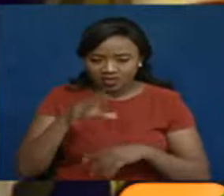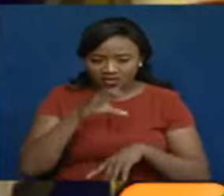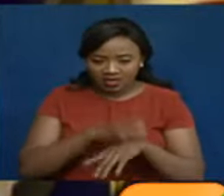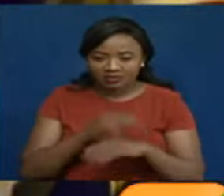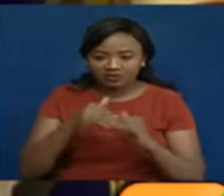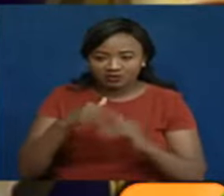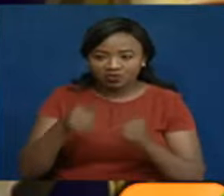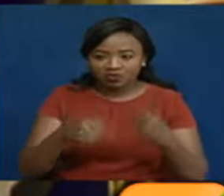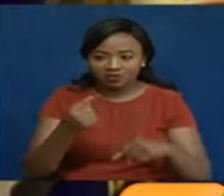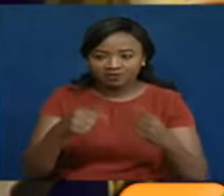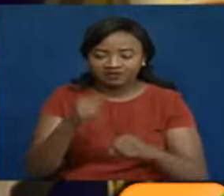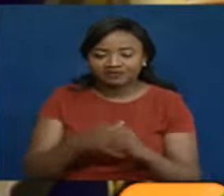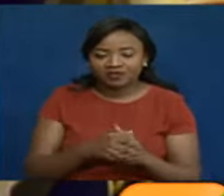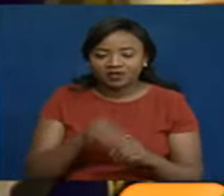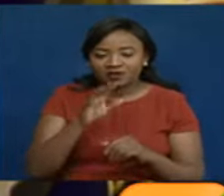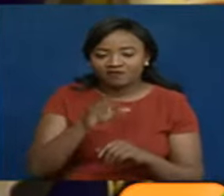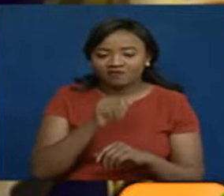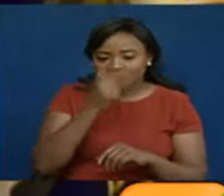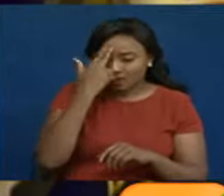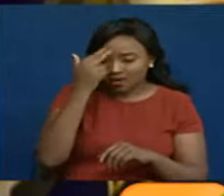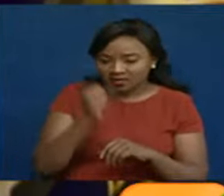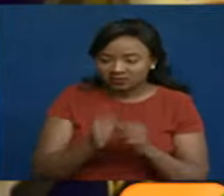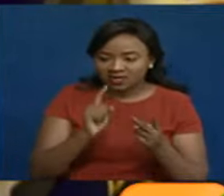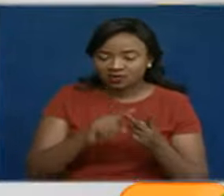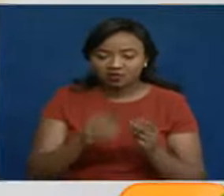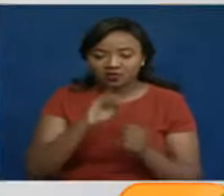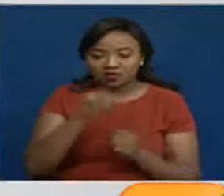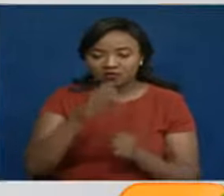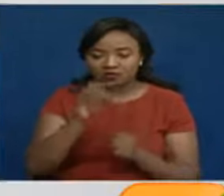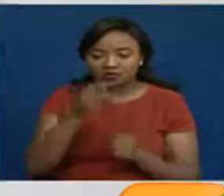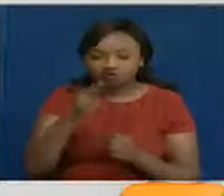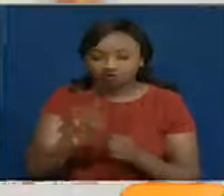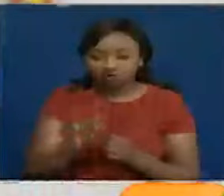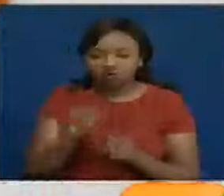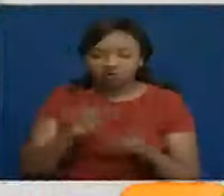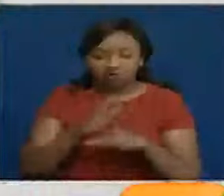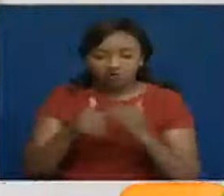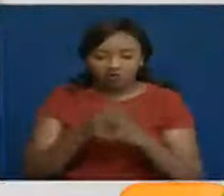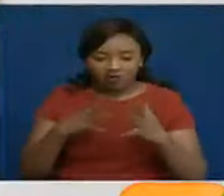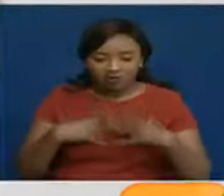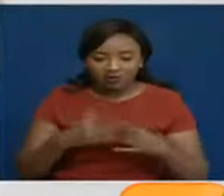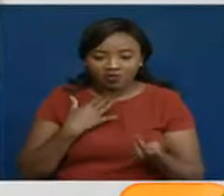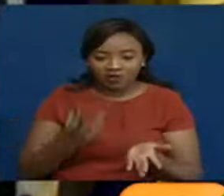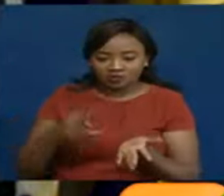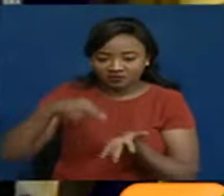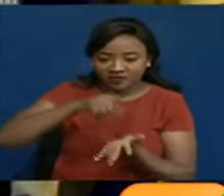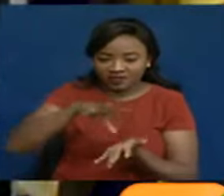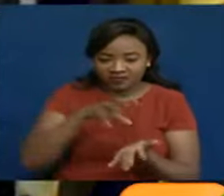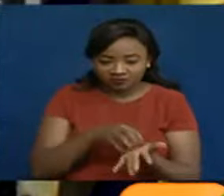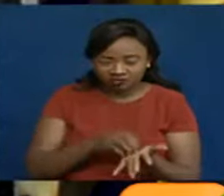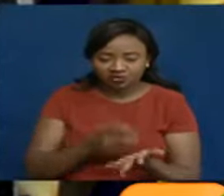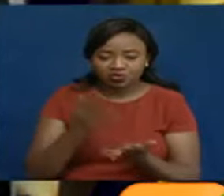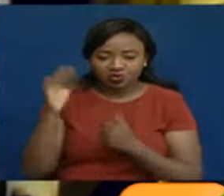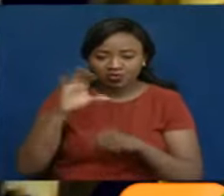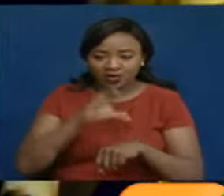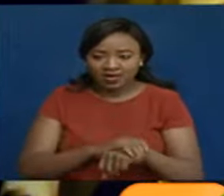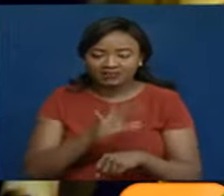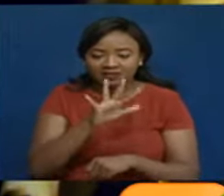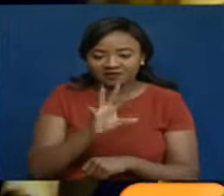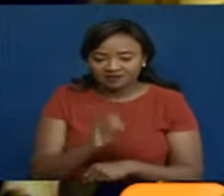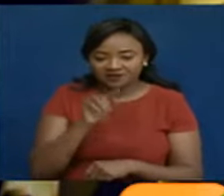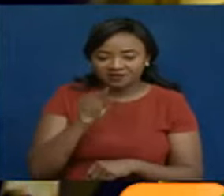Judith Wairimu kutoka Kajiado na John Jeru kutoka Embu. Wachezaji wanawania nafasi ya kujishindia shilingi 1,050 kila siku na